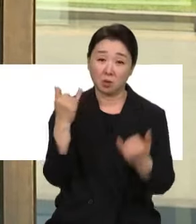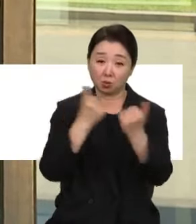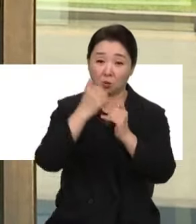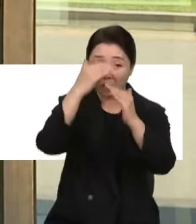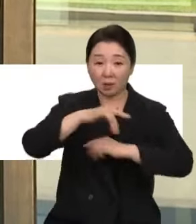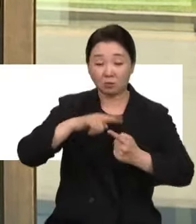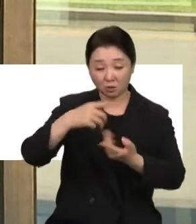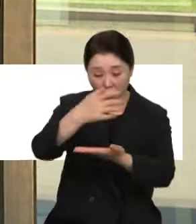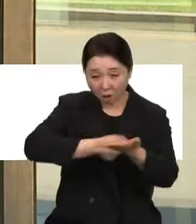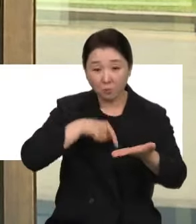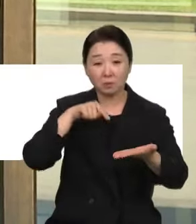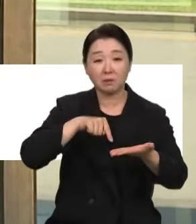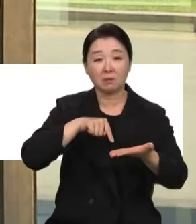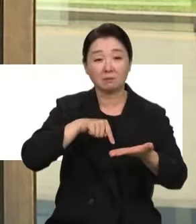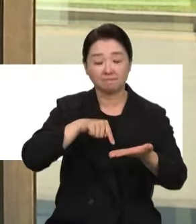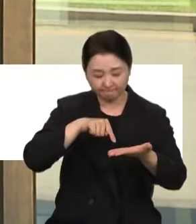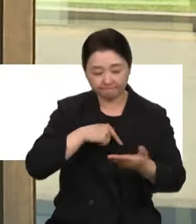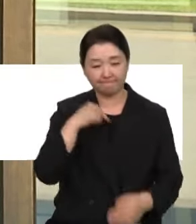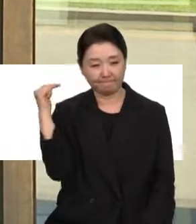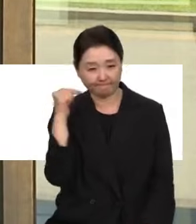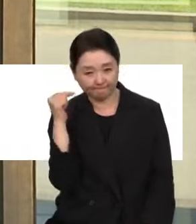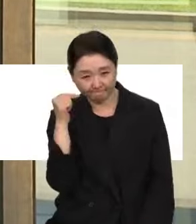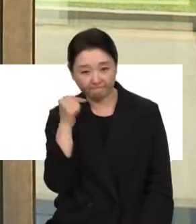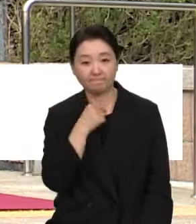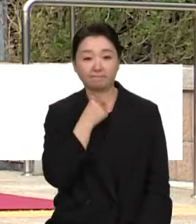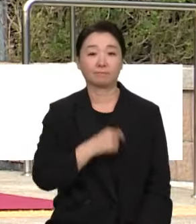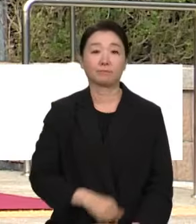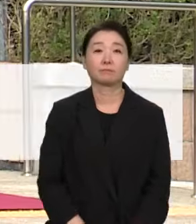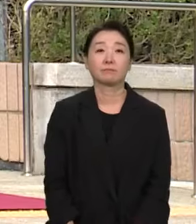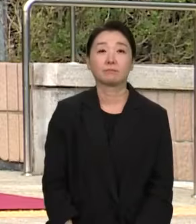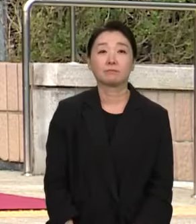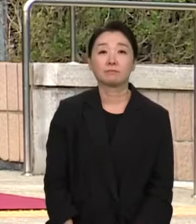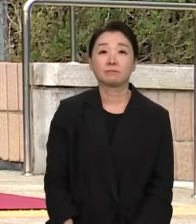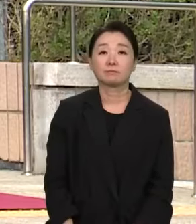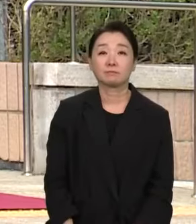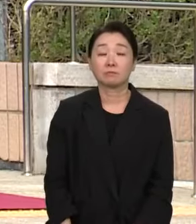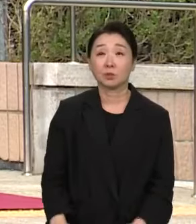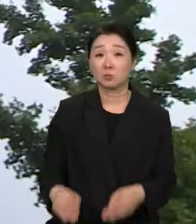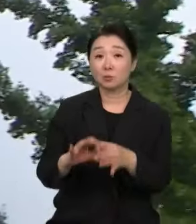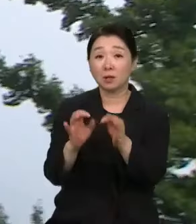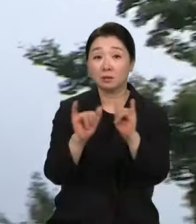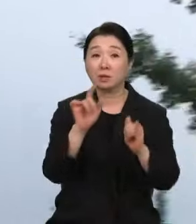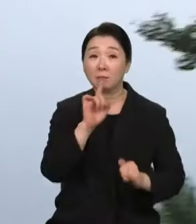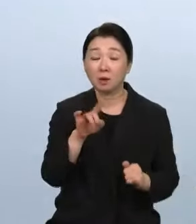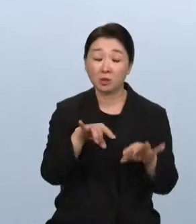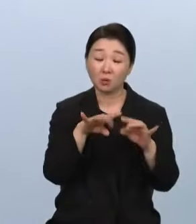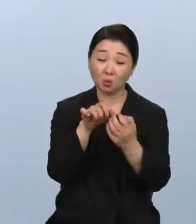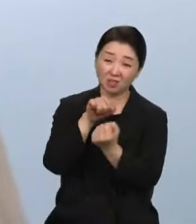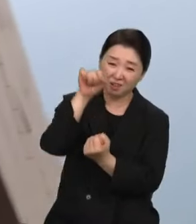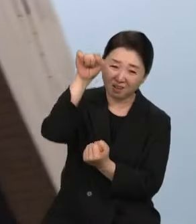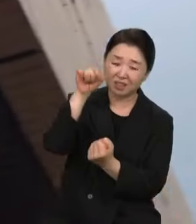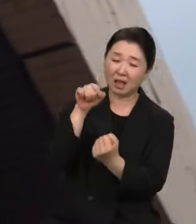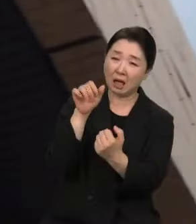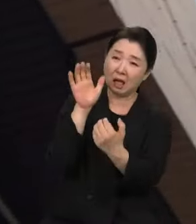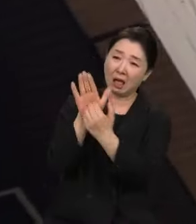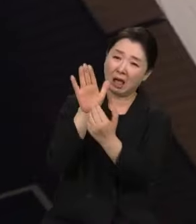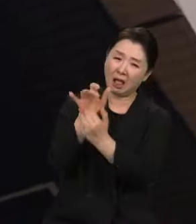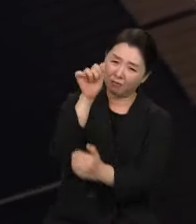확보하는 데 대해서 빈틈이 없도록 만전을 다하겠다. 하지만 일부 관련자들에 대한 통신영장은 여러 번 기각된